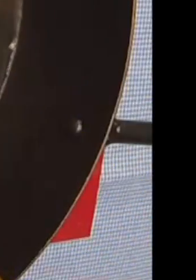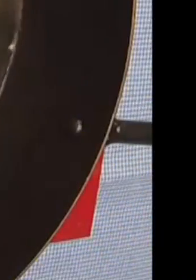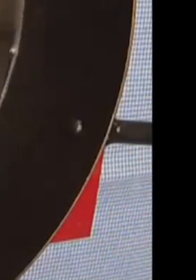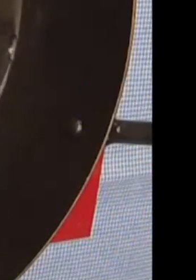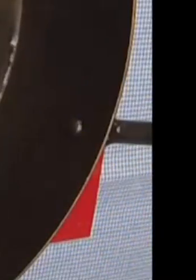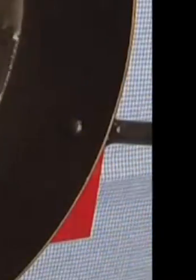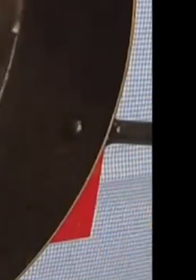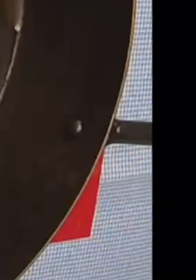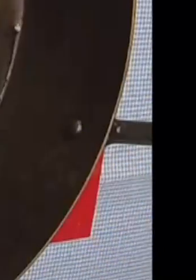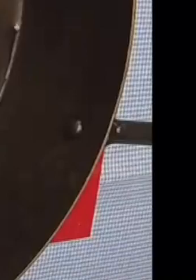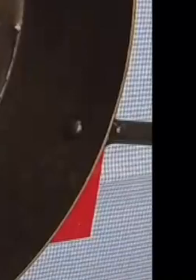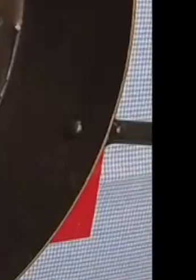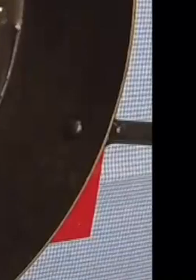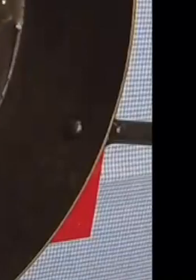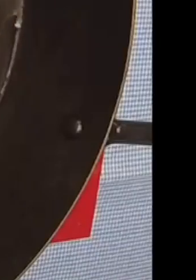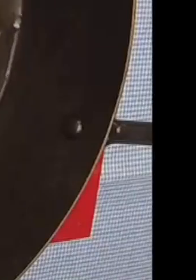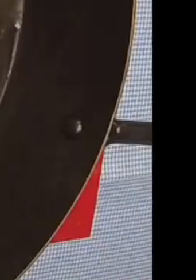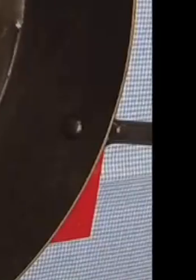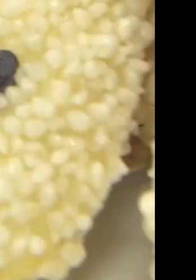入れ揚げます。